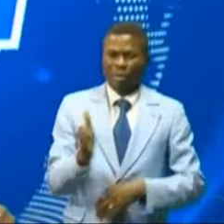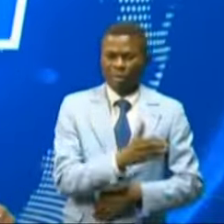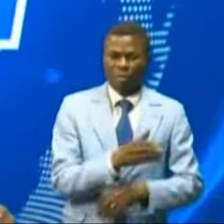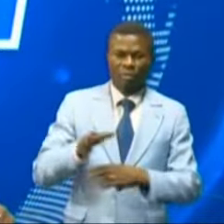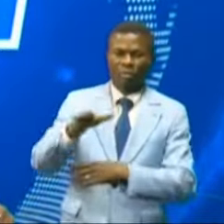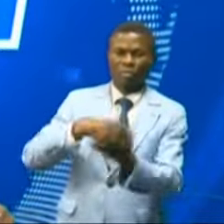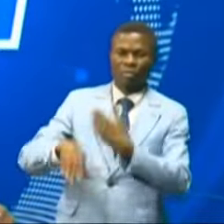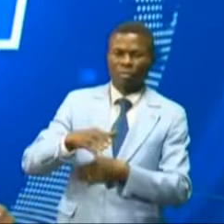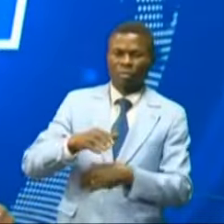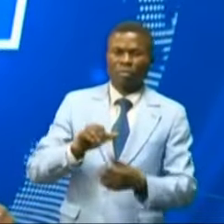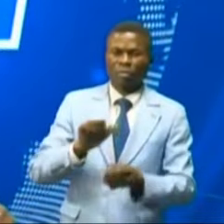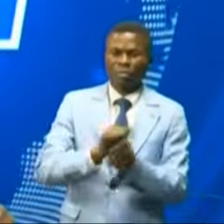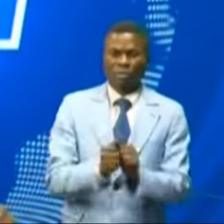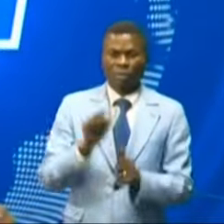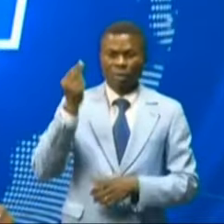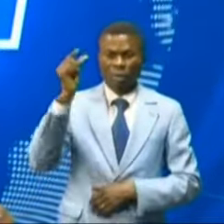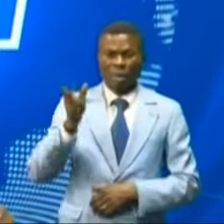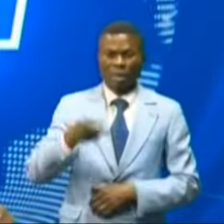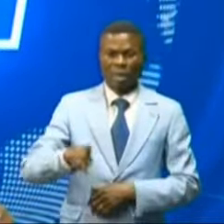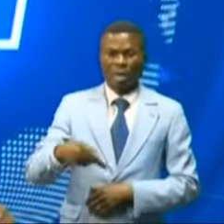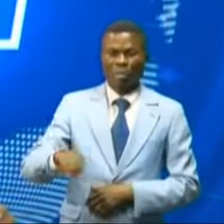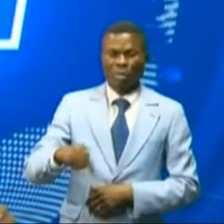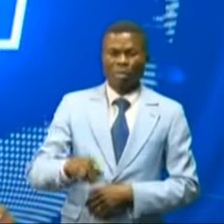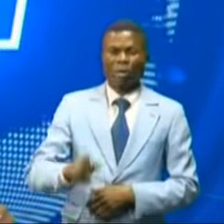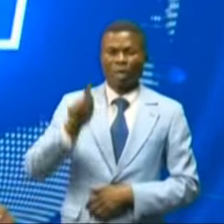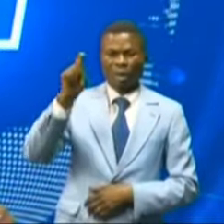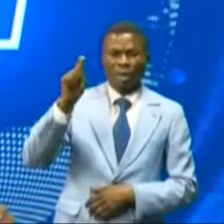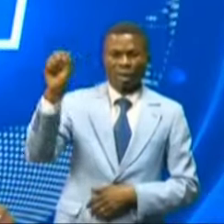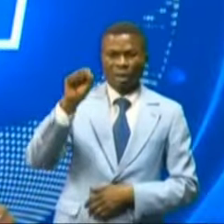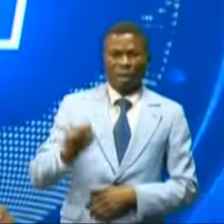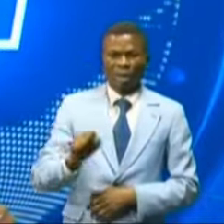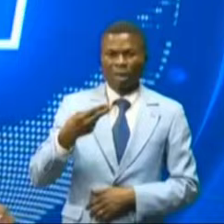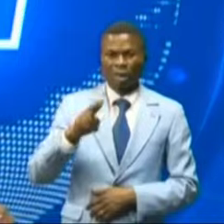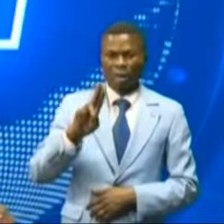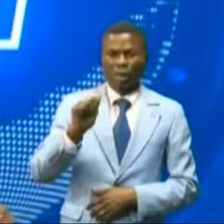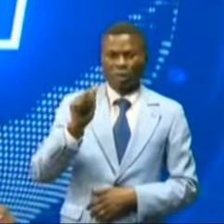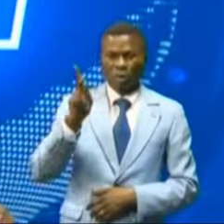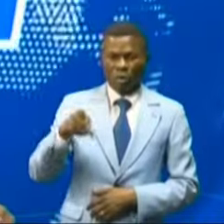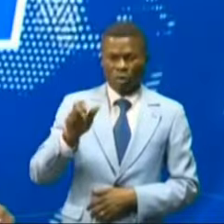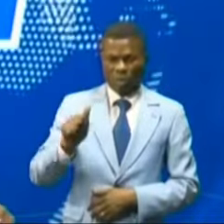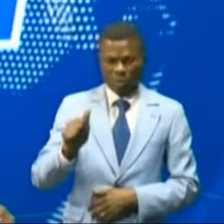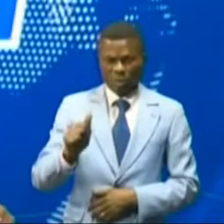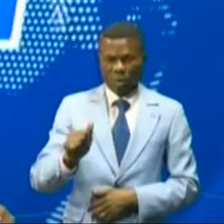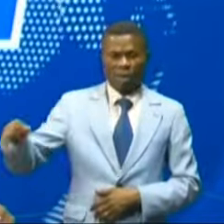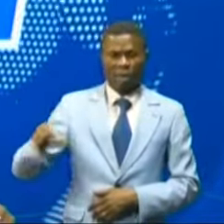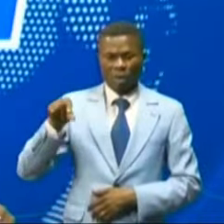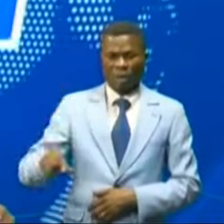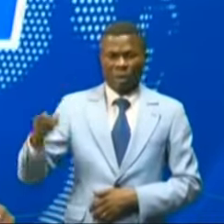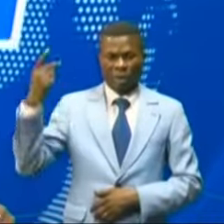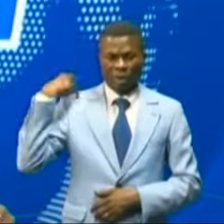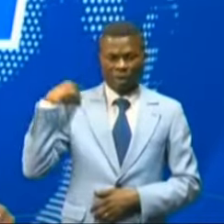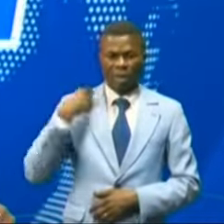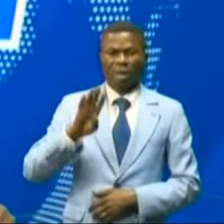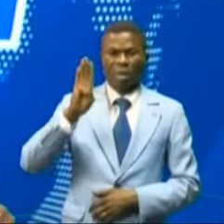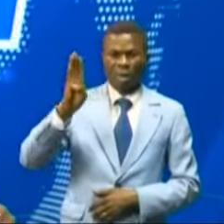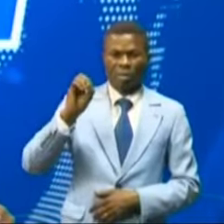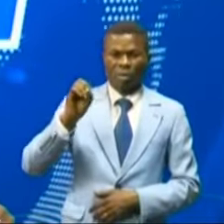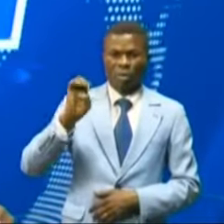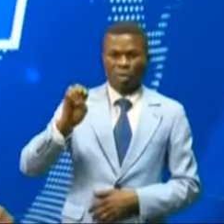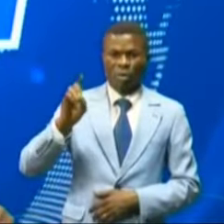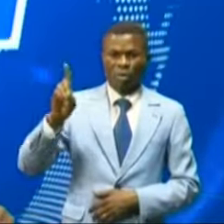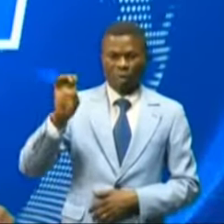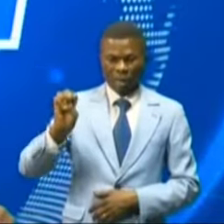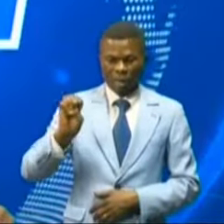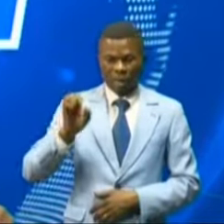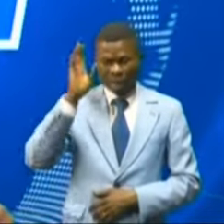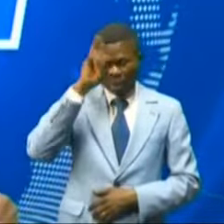Insécurité dans les secteurs de Wini, province de la Tchouapa, les rapporteurs de l'Assemblée nationale Jacques Njoli et les notables de Boende réfléchissent pour que la